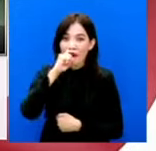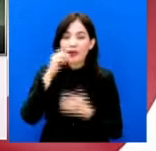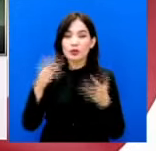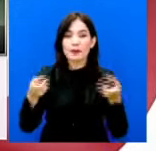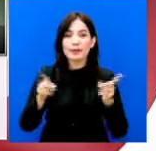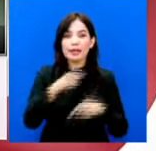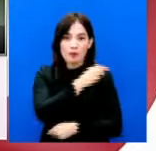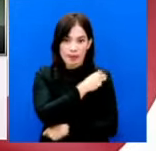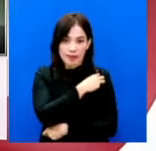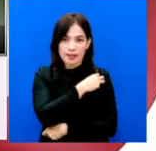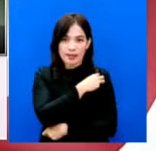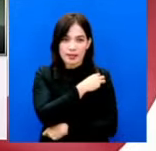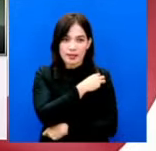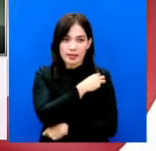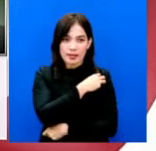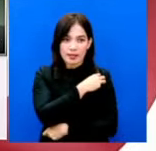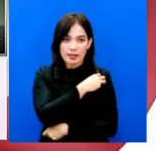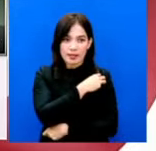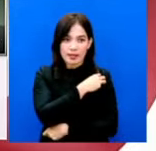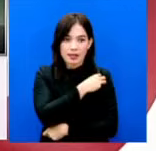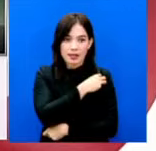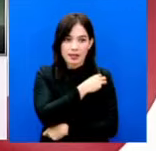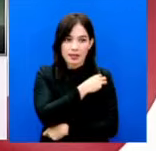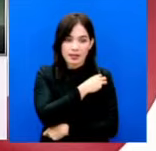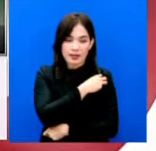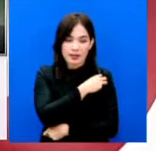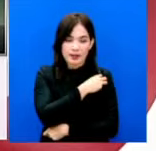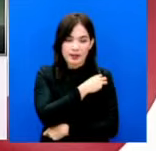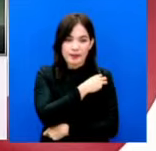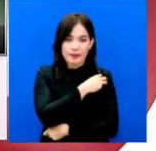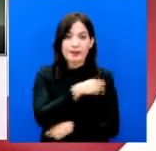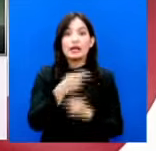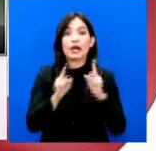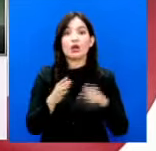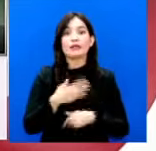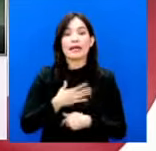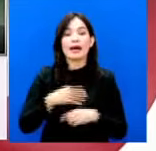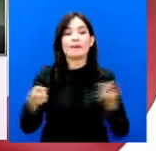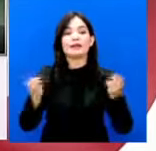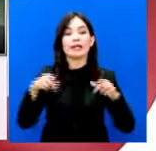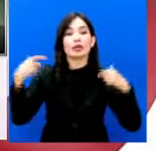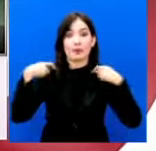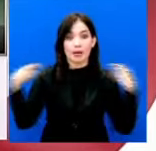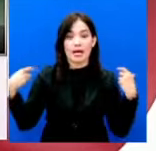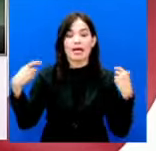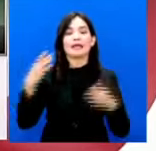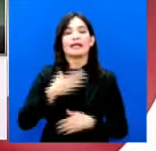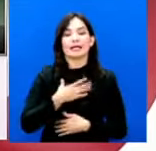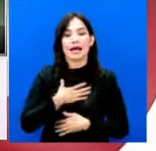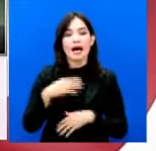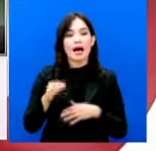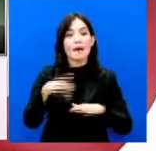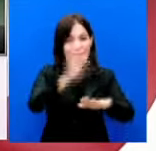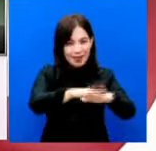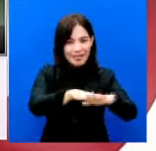jadi bupati, ya. Masih bupati Bapak. Insyaallah kalau saya jadi gubernur, ya saya pasti akan